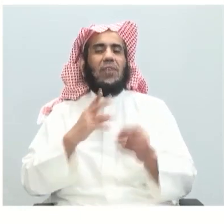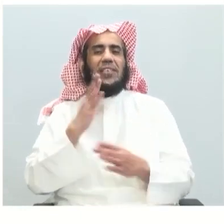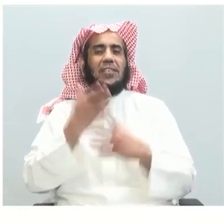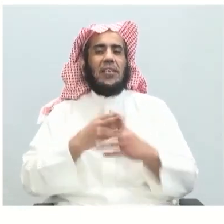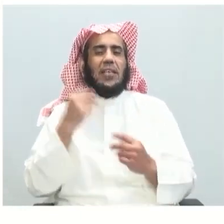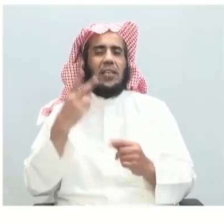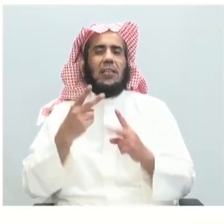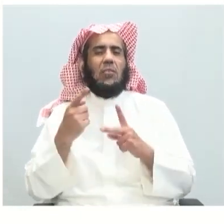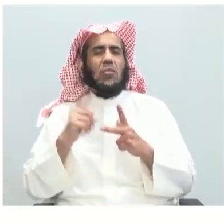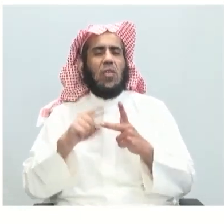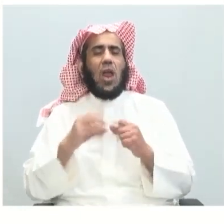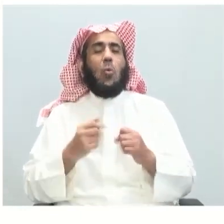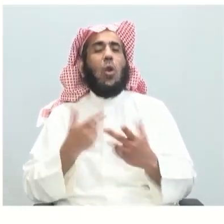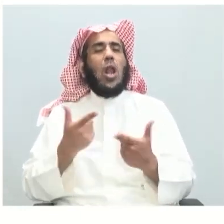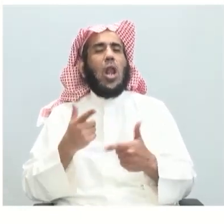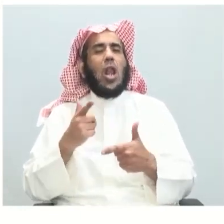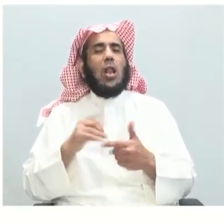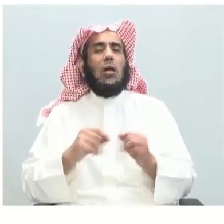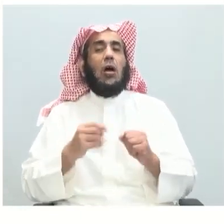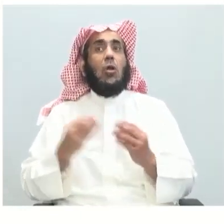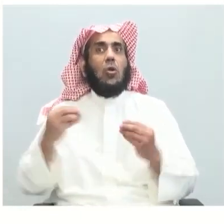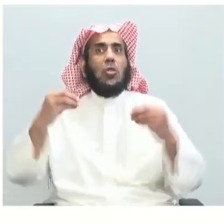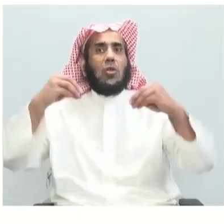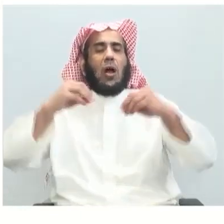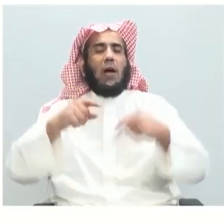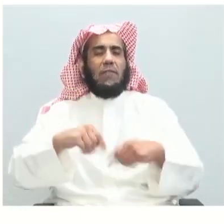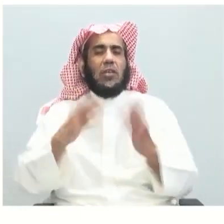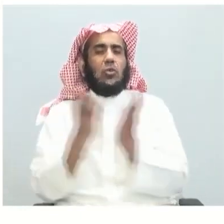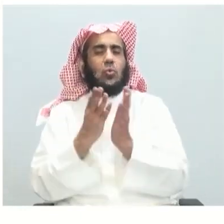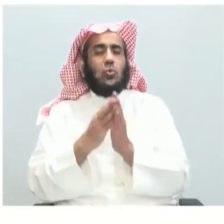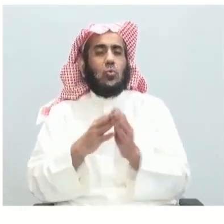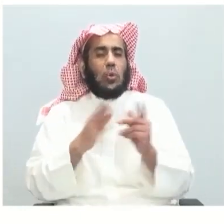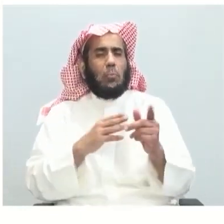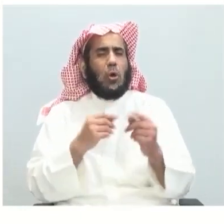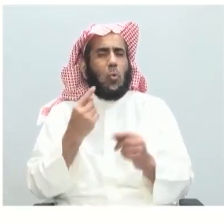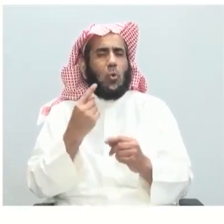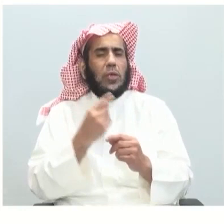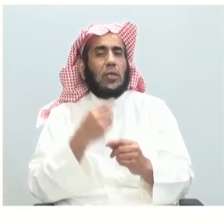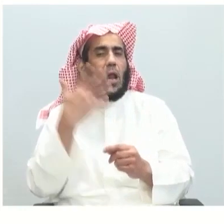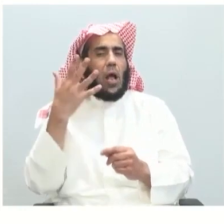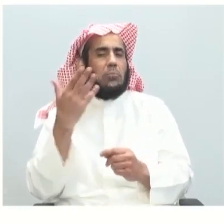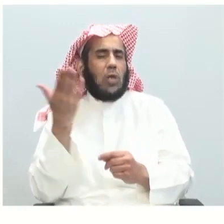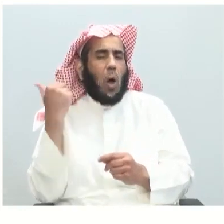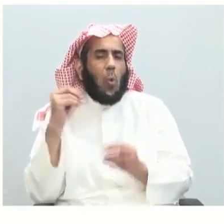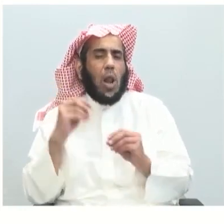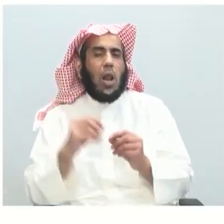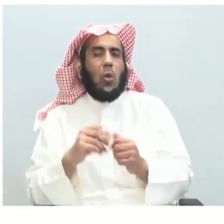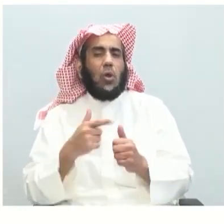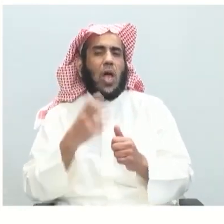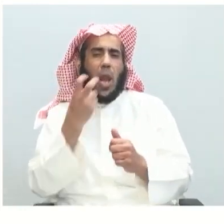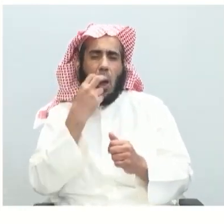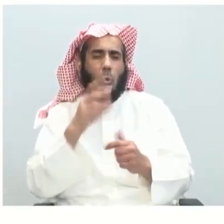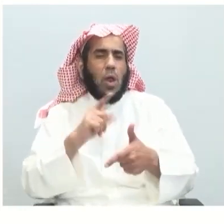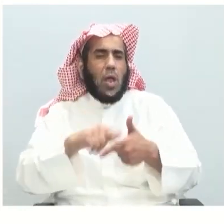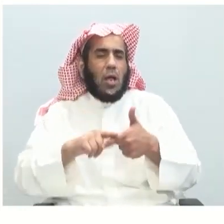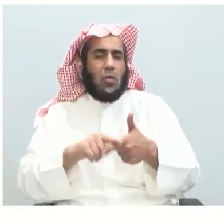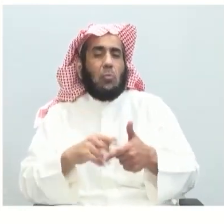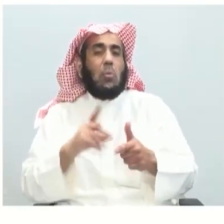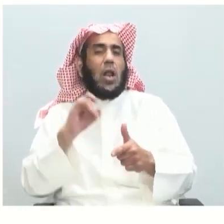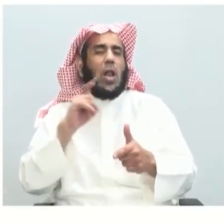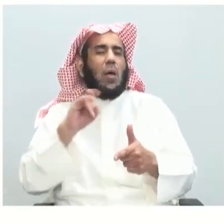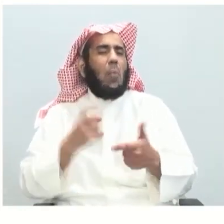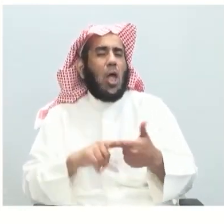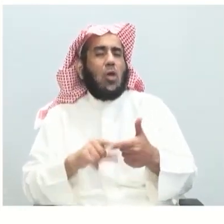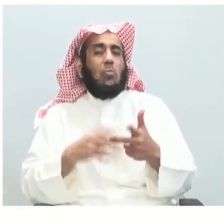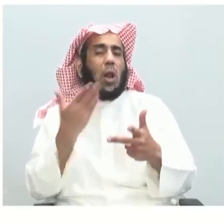هذه الوحده اليوم ساتحدث عن اثراء اثراء في الدروس وتتبع الوحدات الخمسه التي تحدثنا عنها الوحده النحويه ثم الوحده الاملائيه